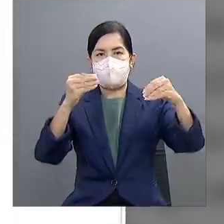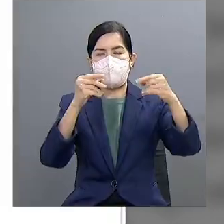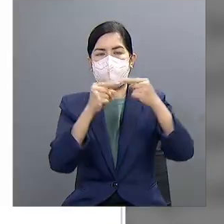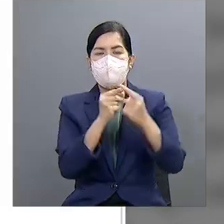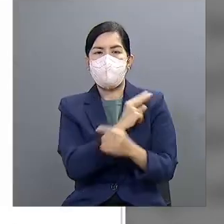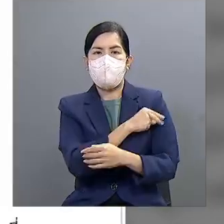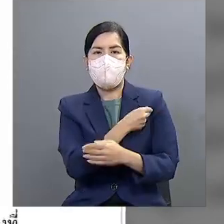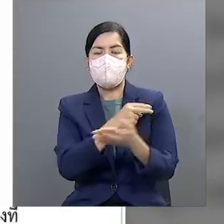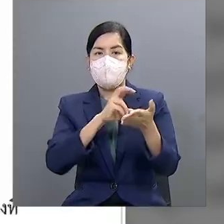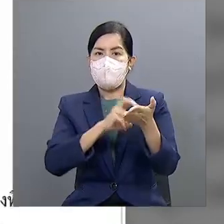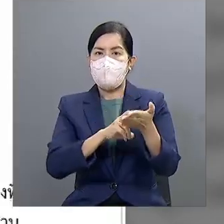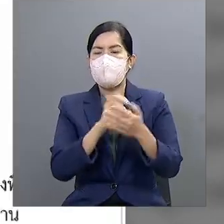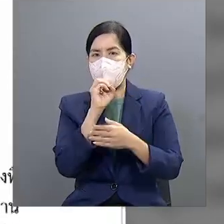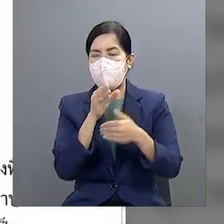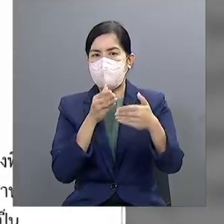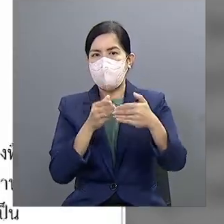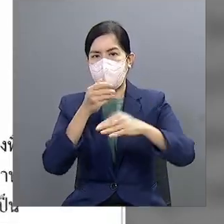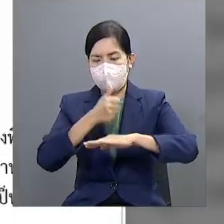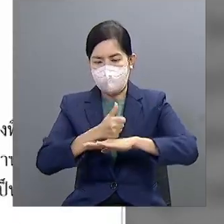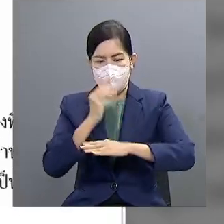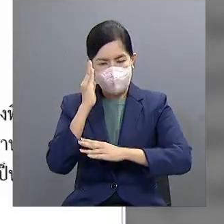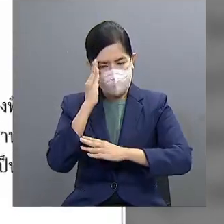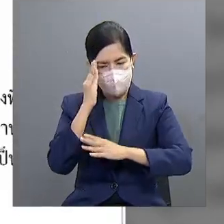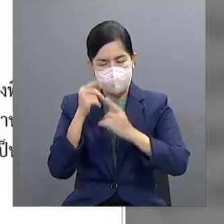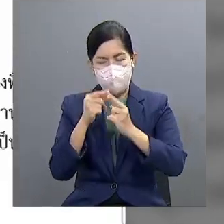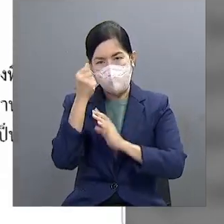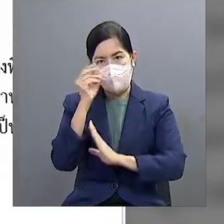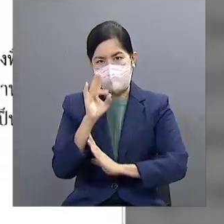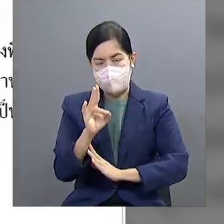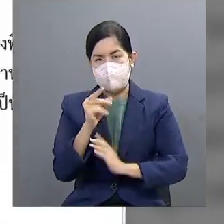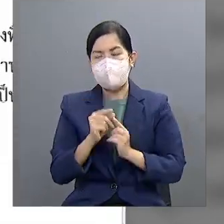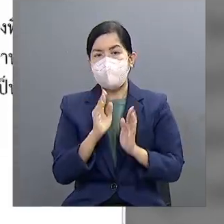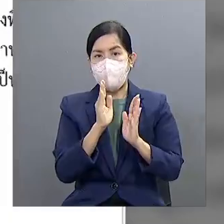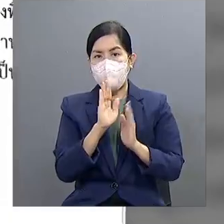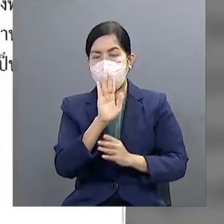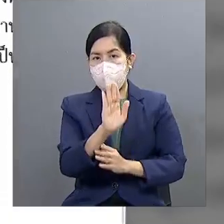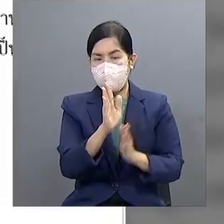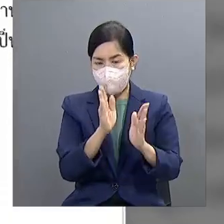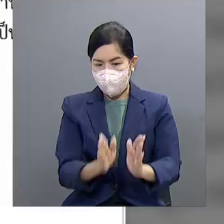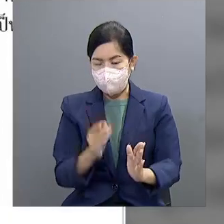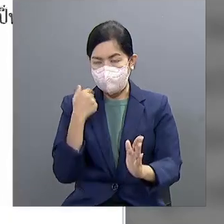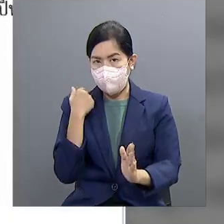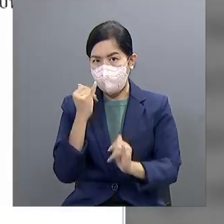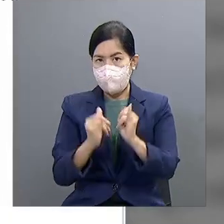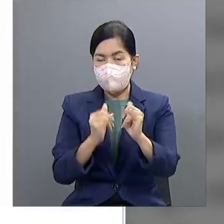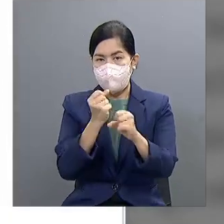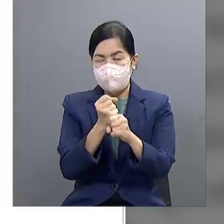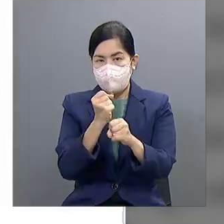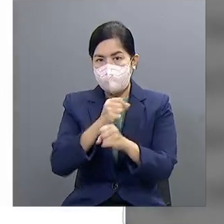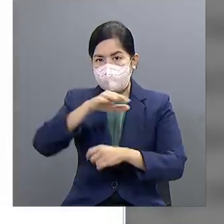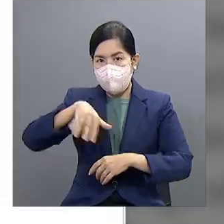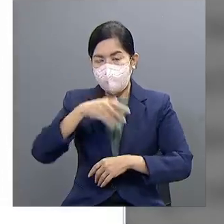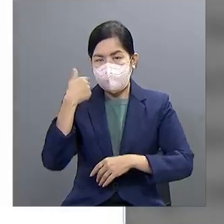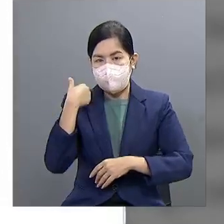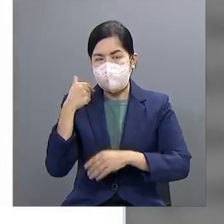บัญชาได้รับทราบใน7วันห้ามไม่ให้ผู้มาติดต่อหรือพนักงานหรือลูกจ้างใช้กัญชาเพื่อสันทนาการในพื้น